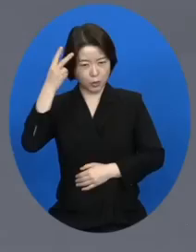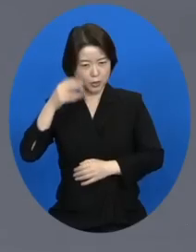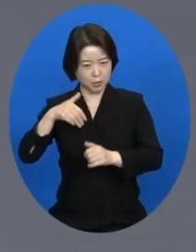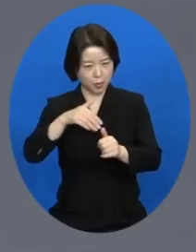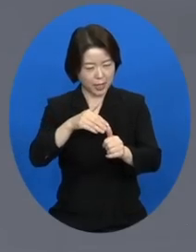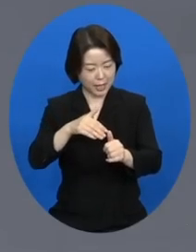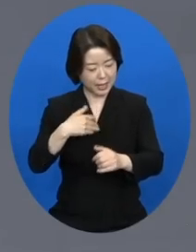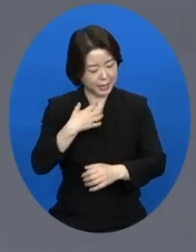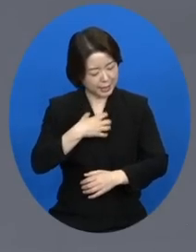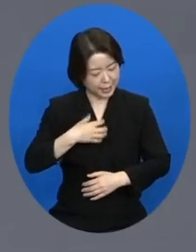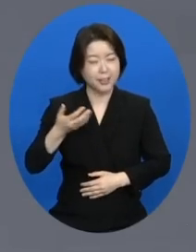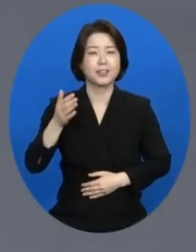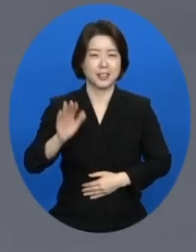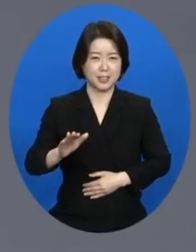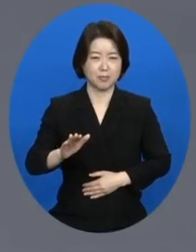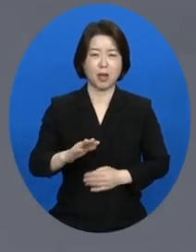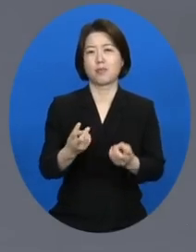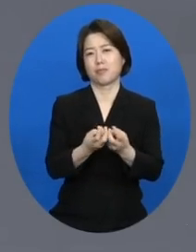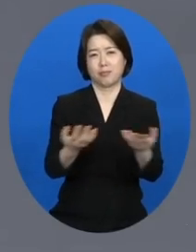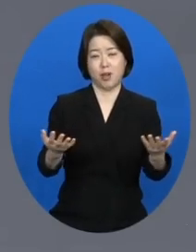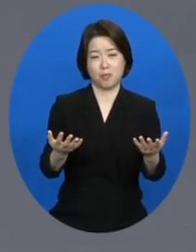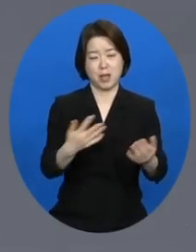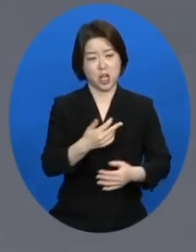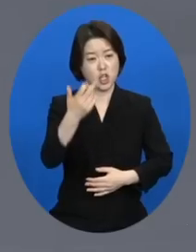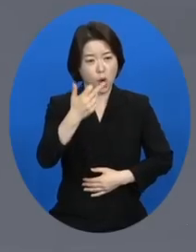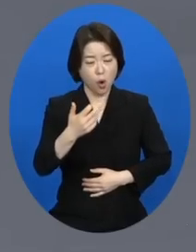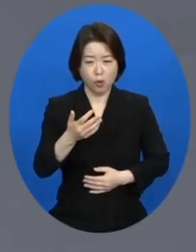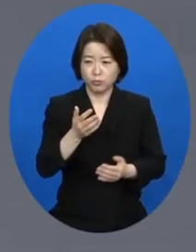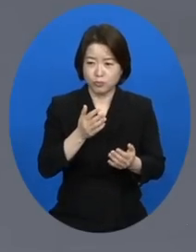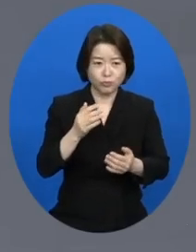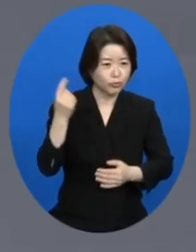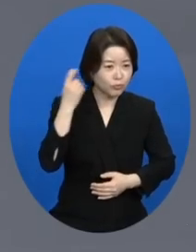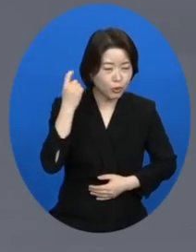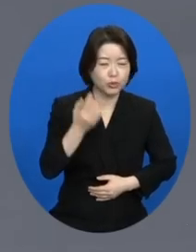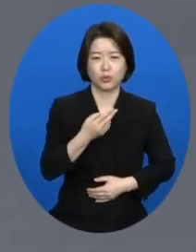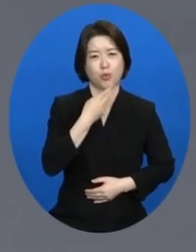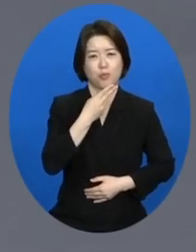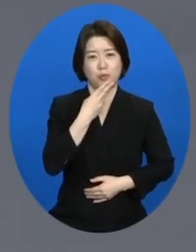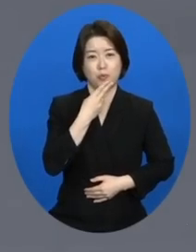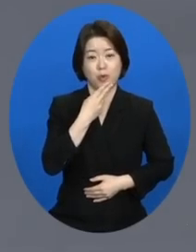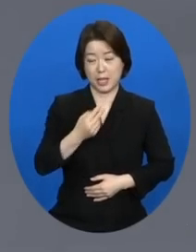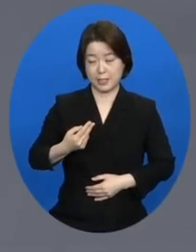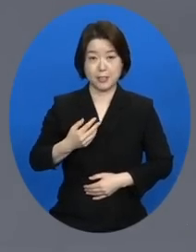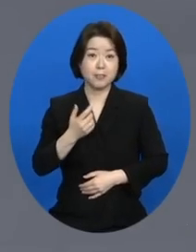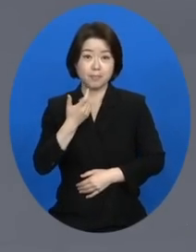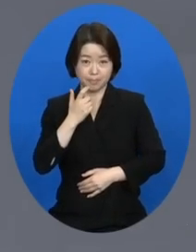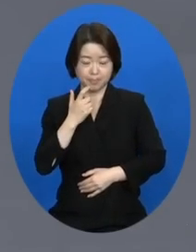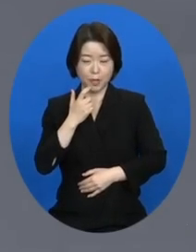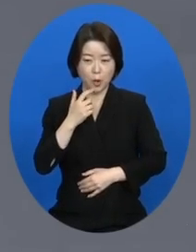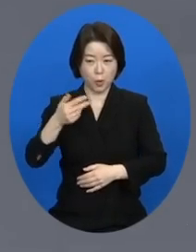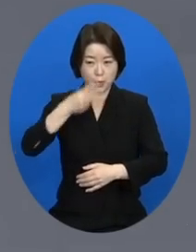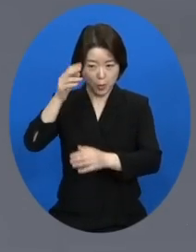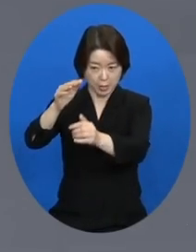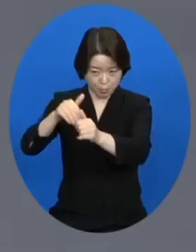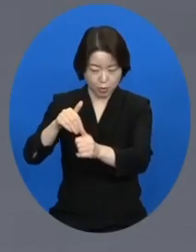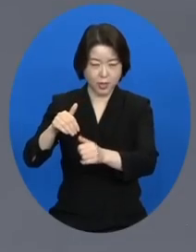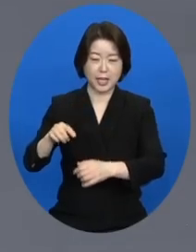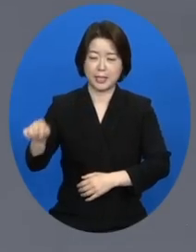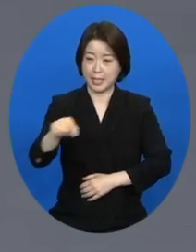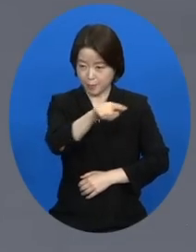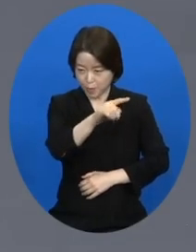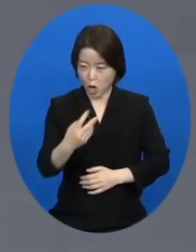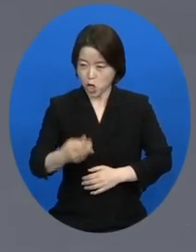걱정이 되었겠지만 형들의 소식을 알 수가 없었기 때문에 이 야곱은 요셉을 불러다가 형들에게 가서